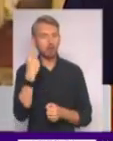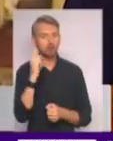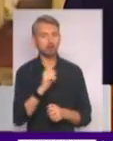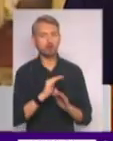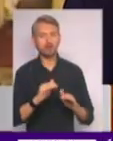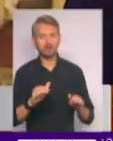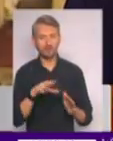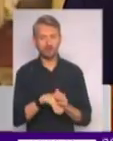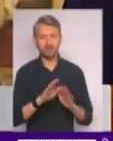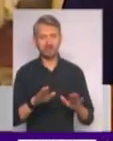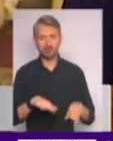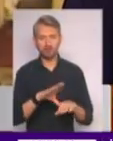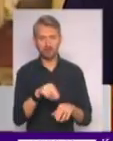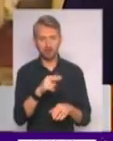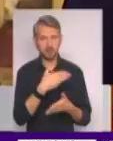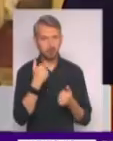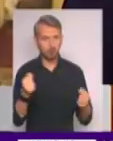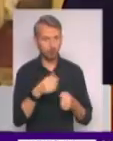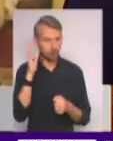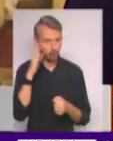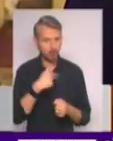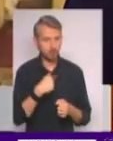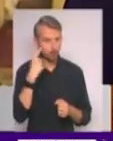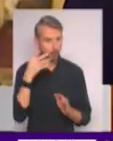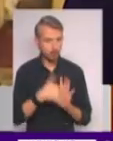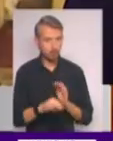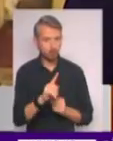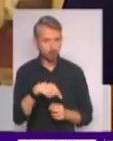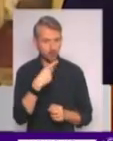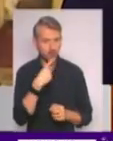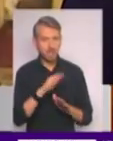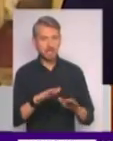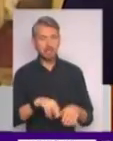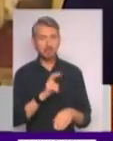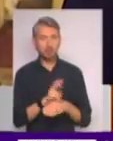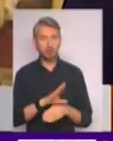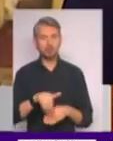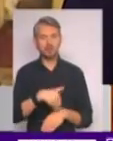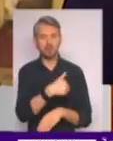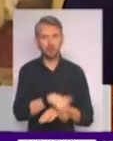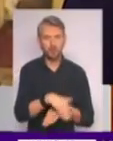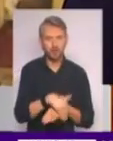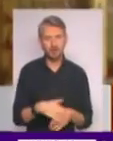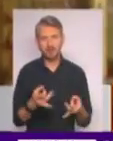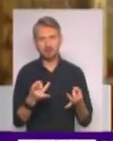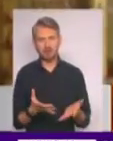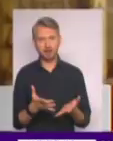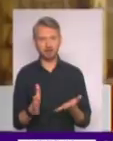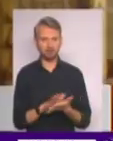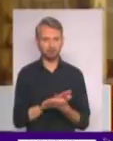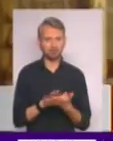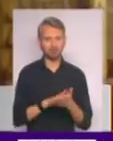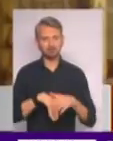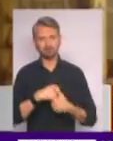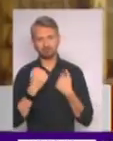дитячих садках відсутня холодна вода, ми ж з вами розуміємо, про що йдеться. Так, це так. Діти приходять з вулиці, це елементарні гігієнічні